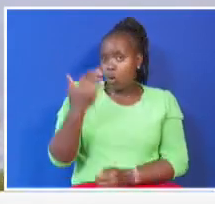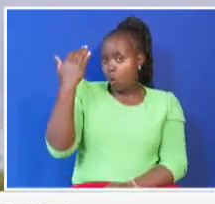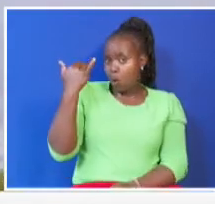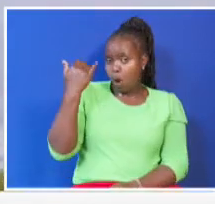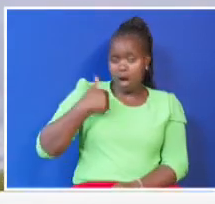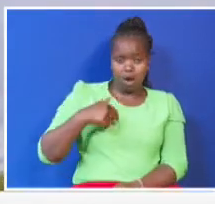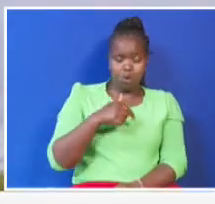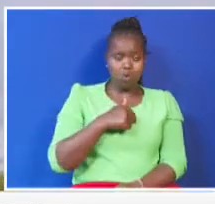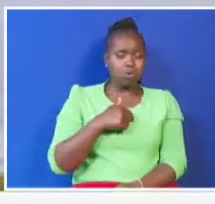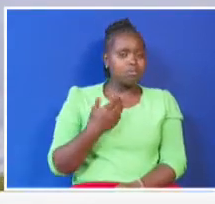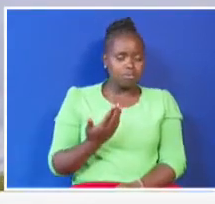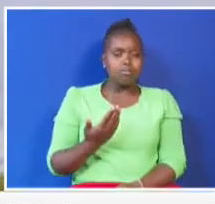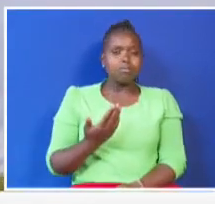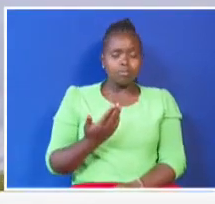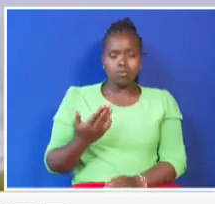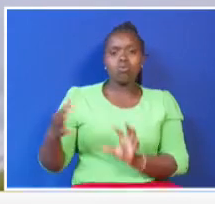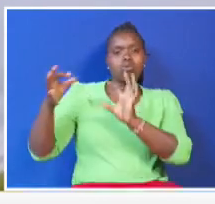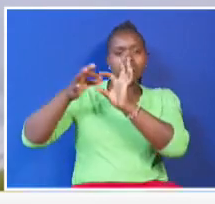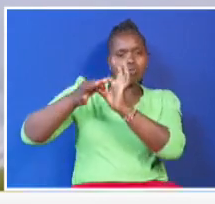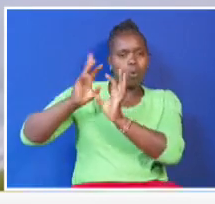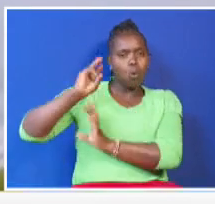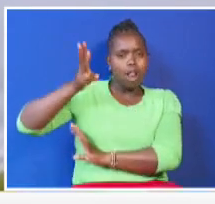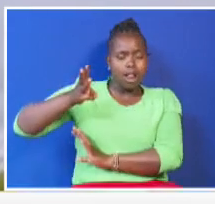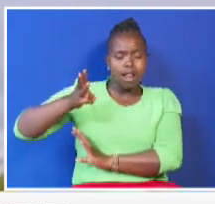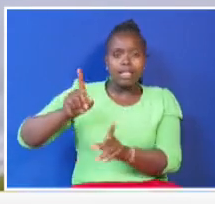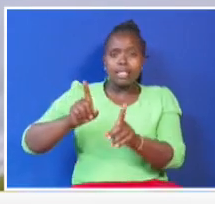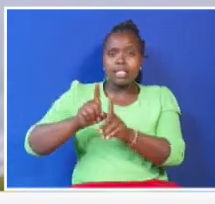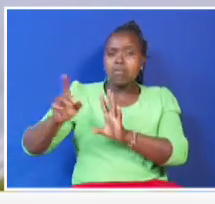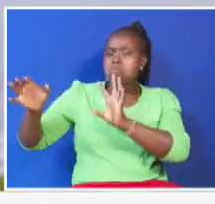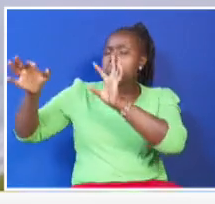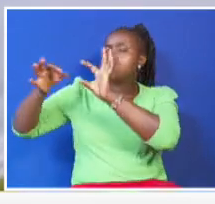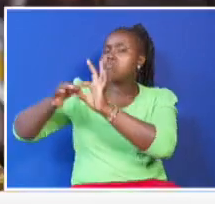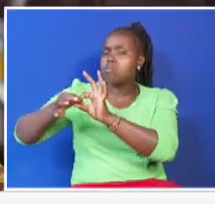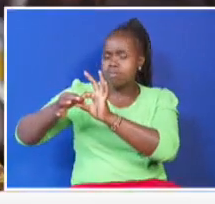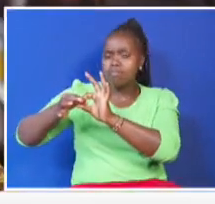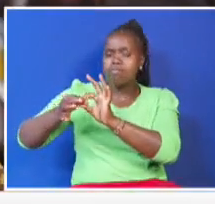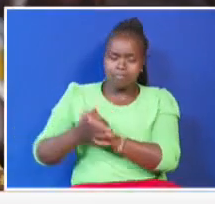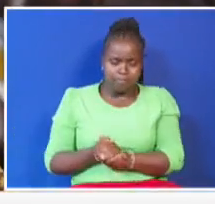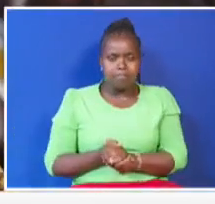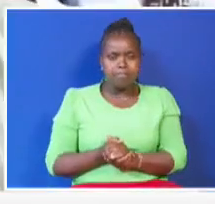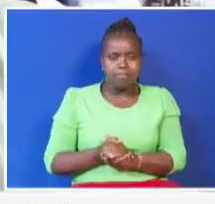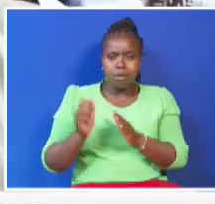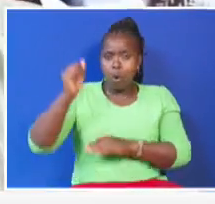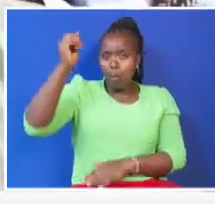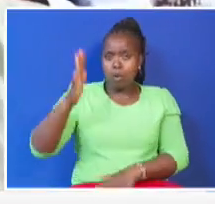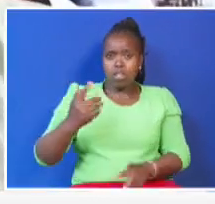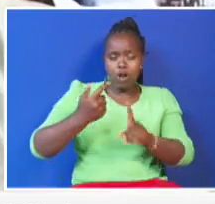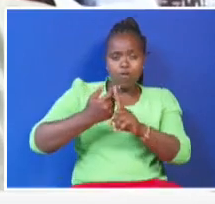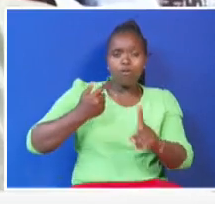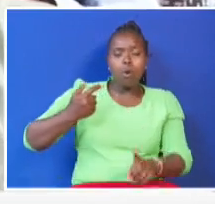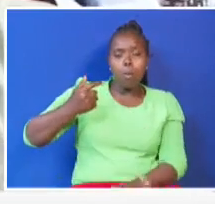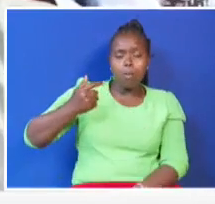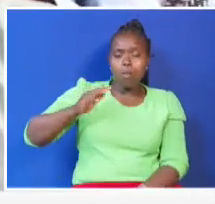because we shall be united, and united we shall be. Viongozi wa kisiasa katika maeneo ya